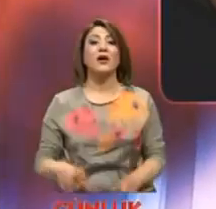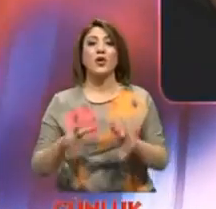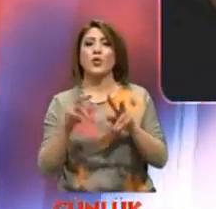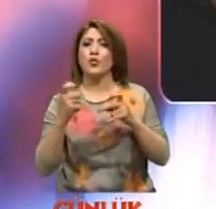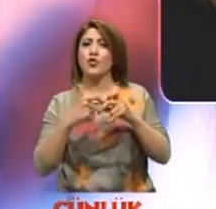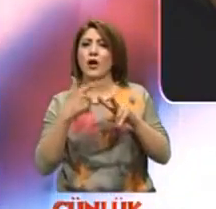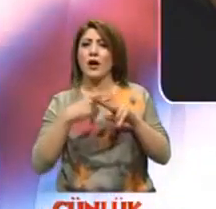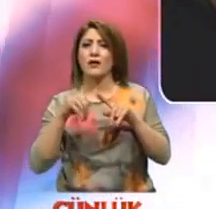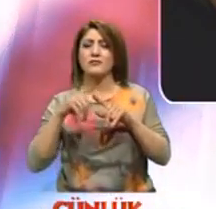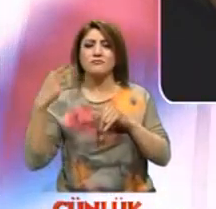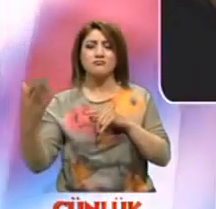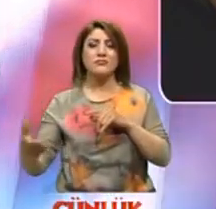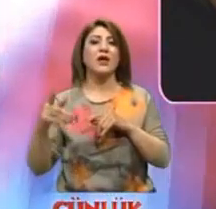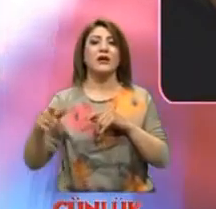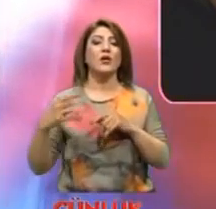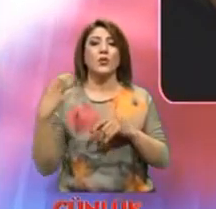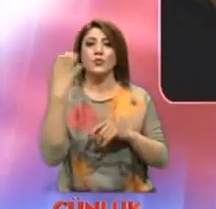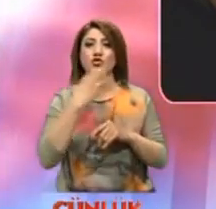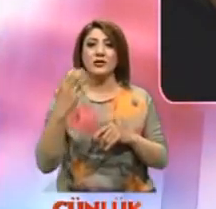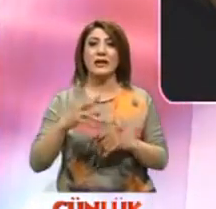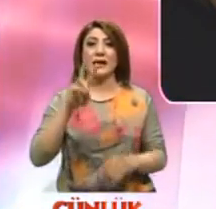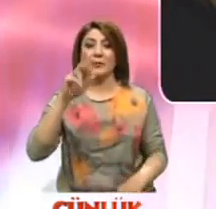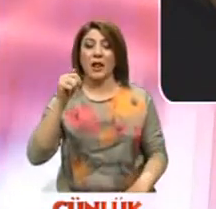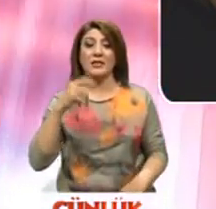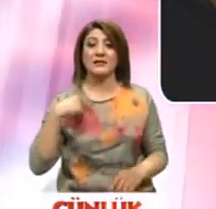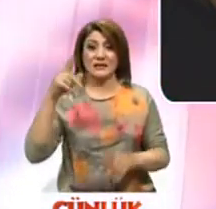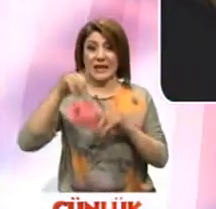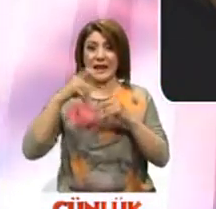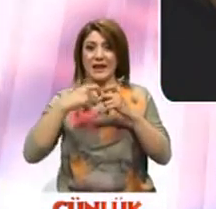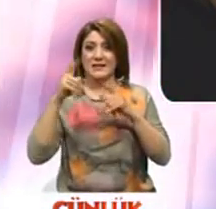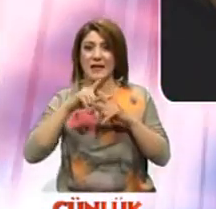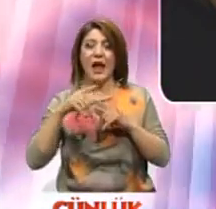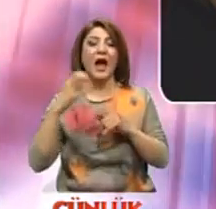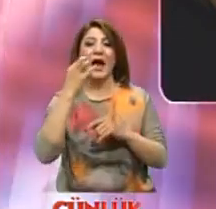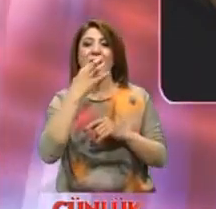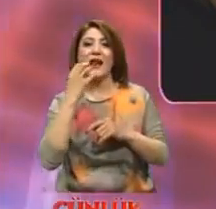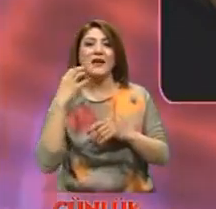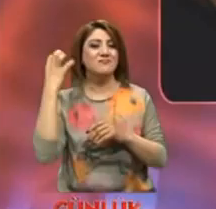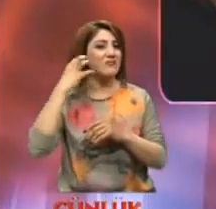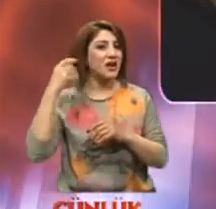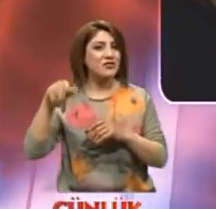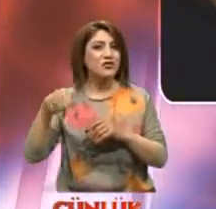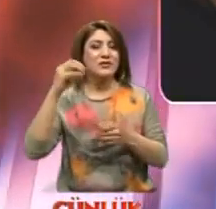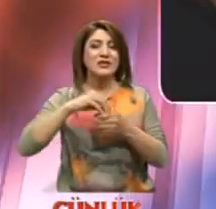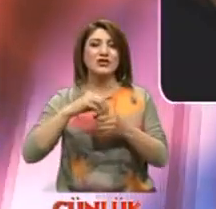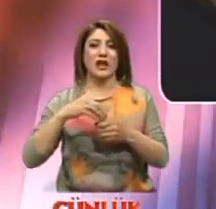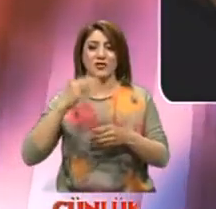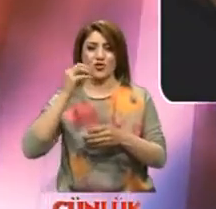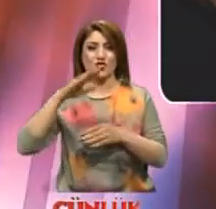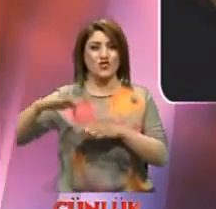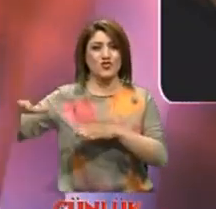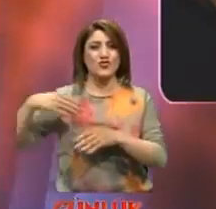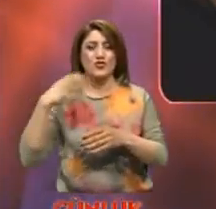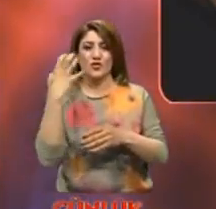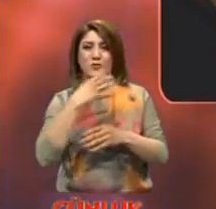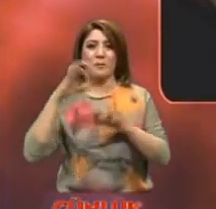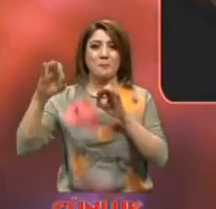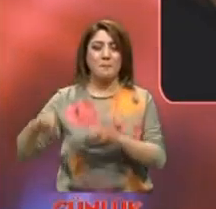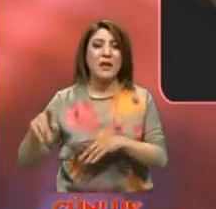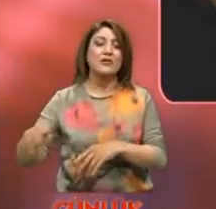Murat Bulgak. O müziğe henüz 9 yaşındayken TRT Ankara Televizyonu Çocuk Korosu'nda başladı. 1983 yılında kurduğu